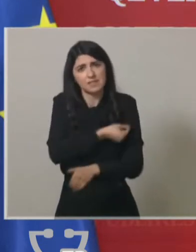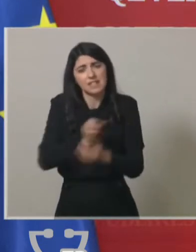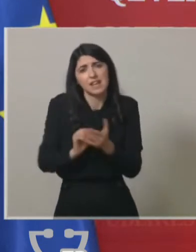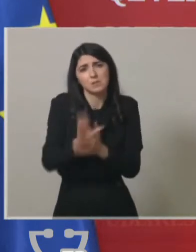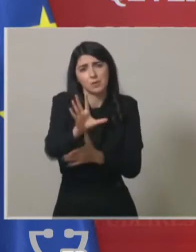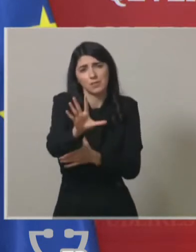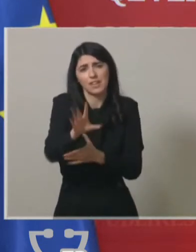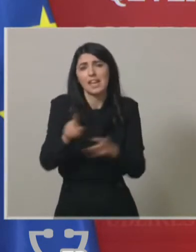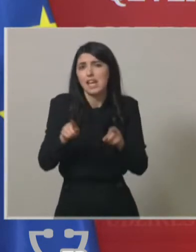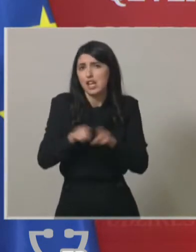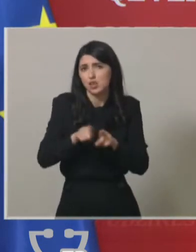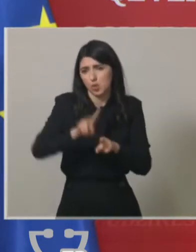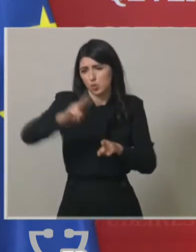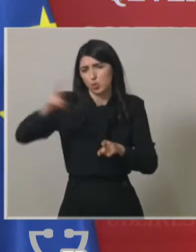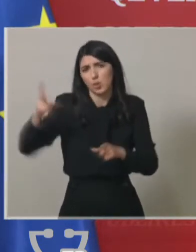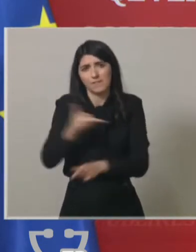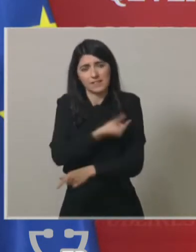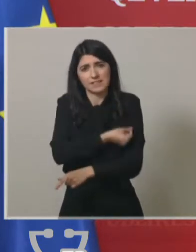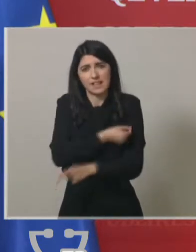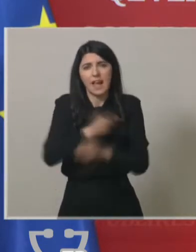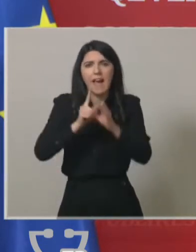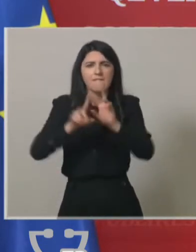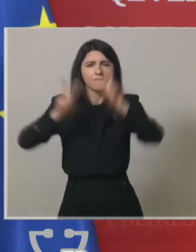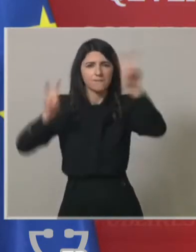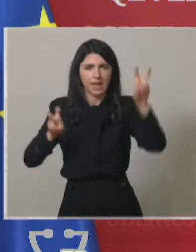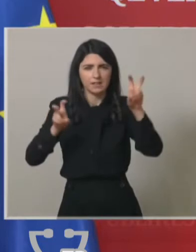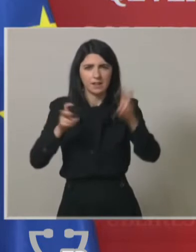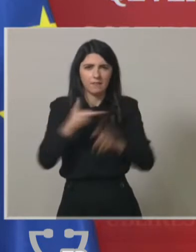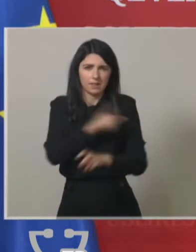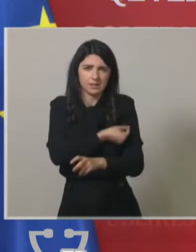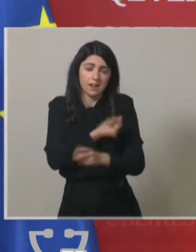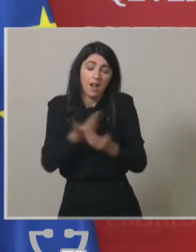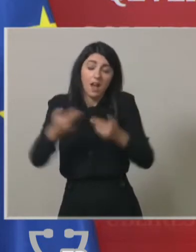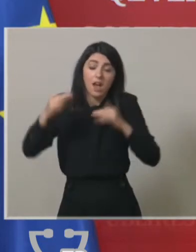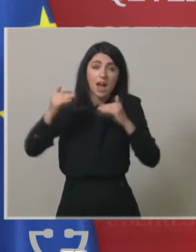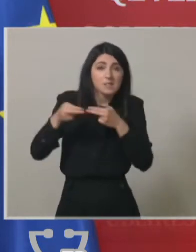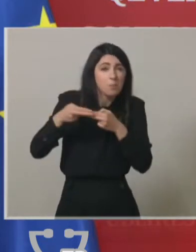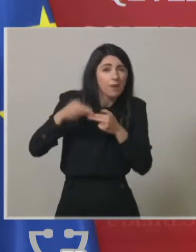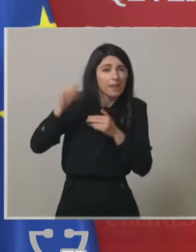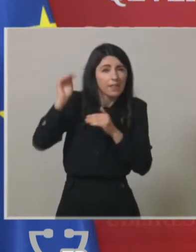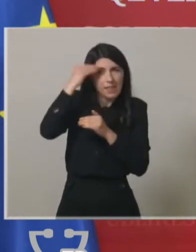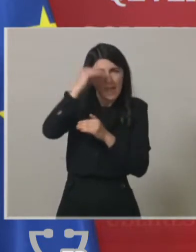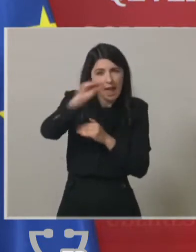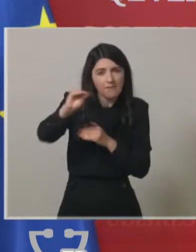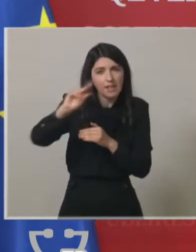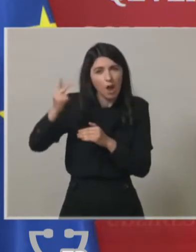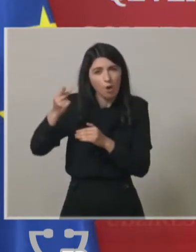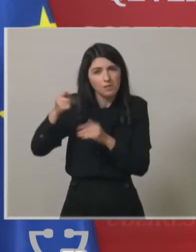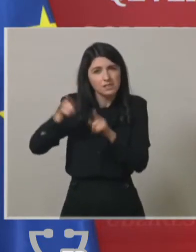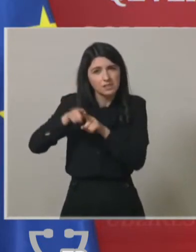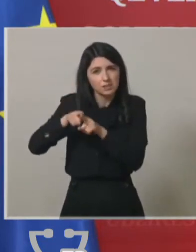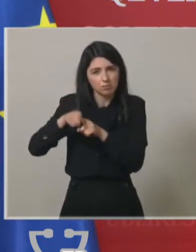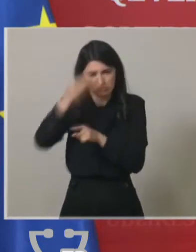и на другите вакцини, на Pfizer-овата, според најавата од COVAX и на вакцината од